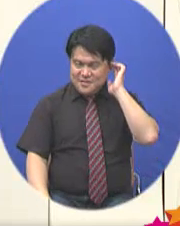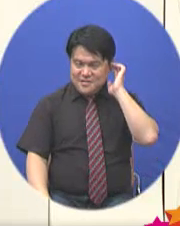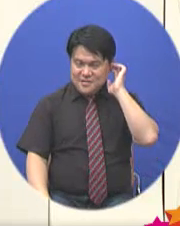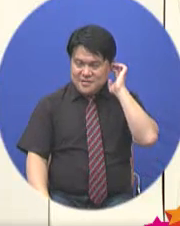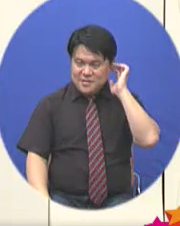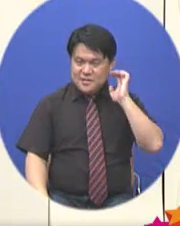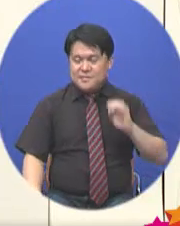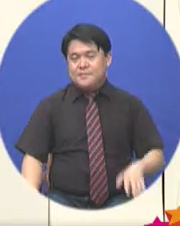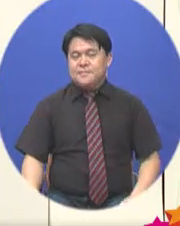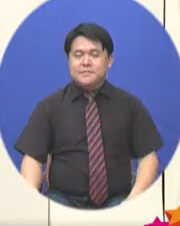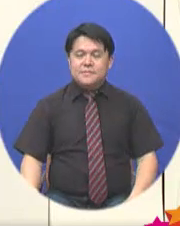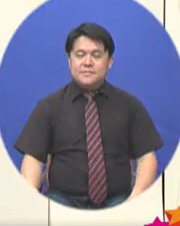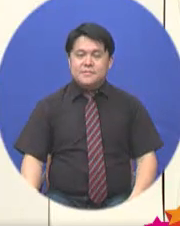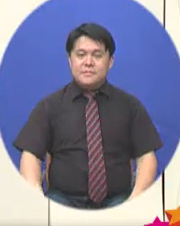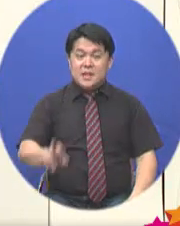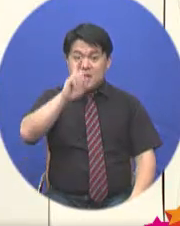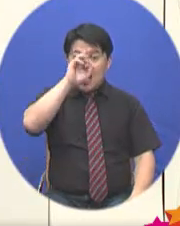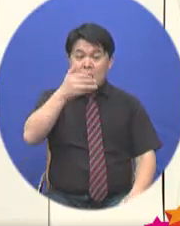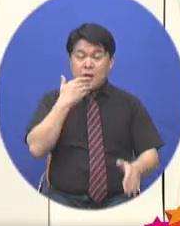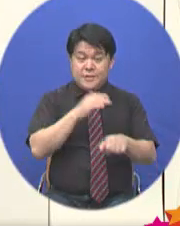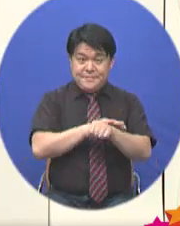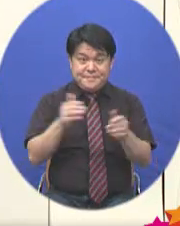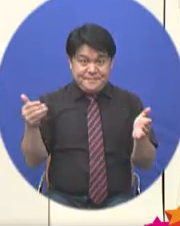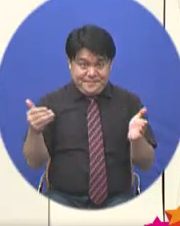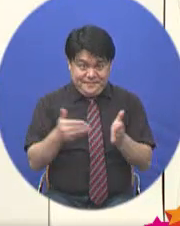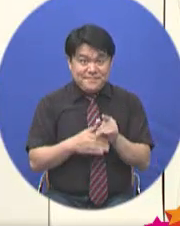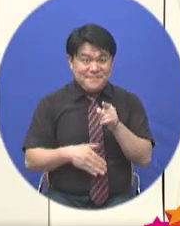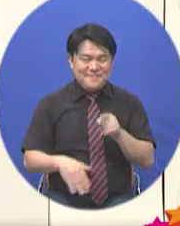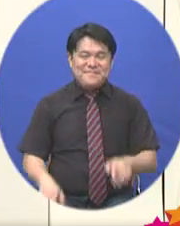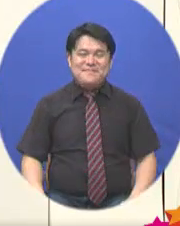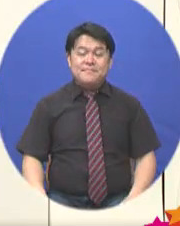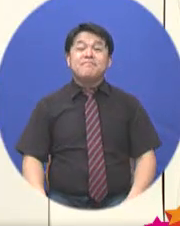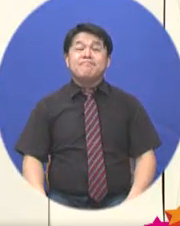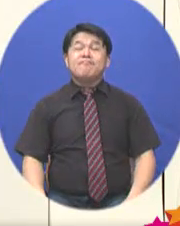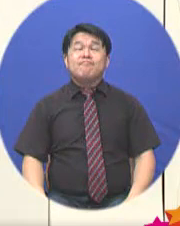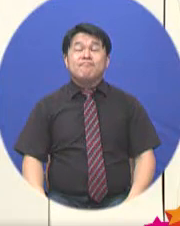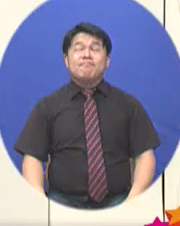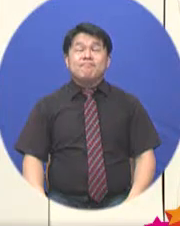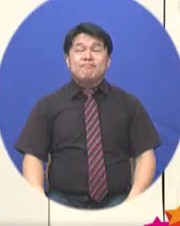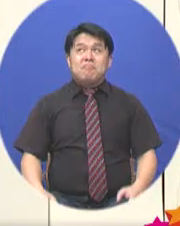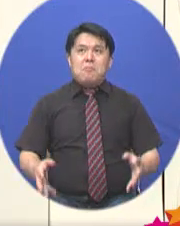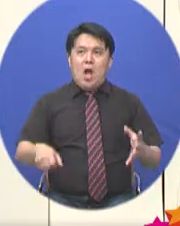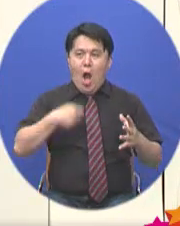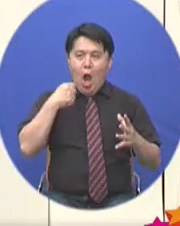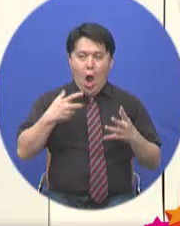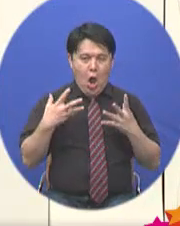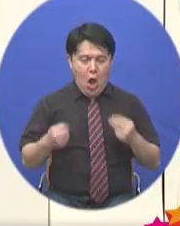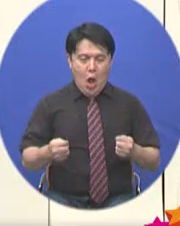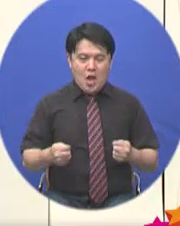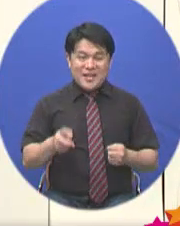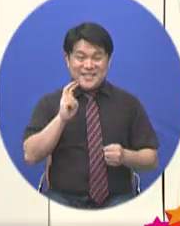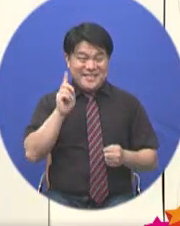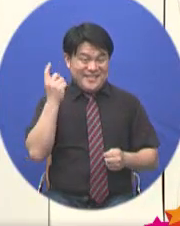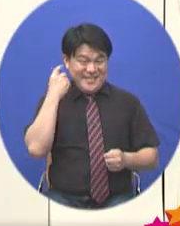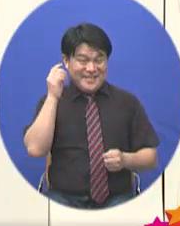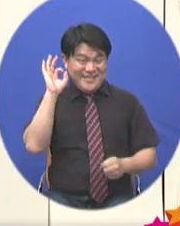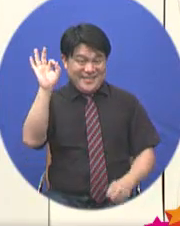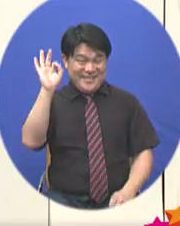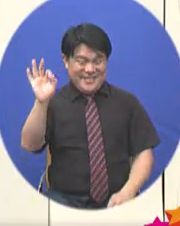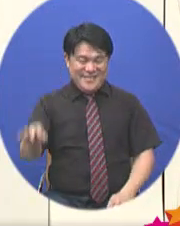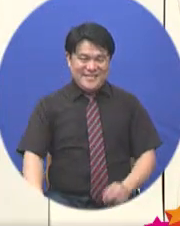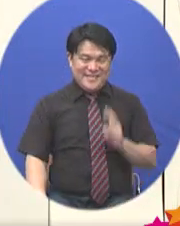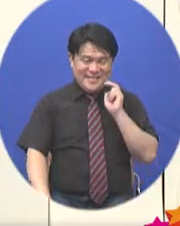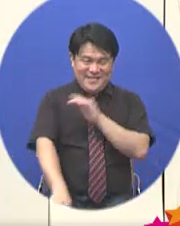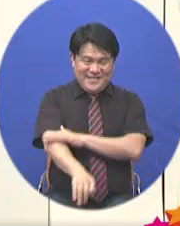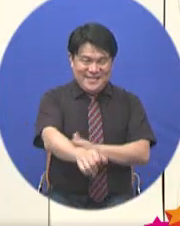예. 네. 그래요. 점심 식사는 잘 하셨나요? 예. 많이 네. 먹었습니다. 자, 노래 먼저 들어보겠습니다.